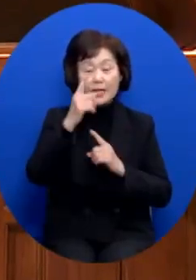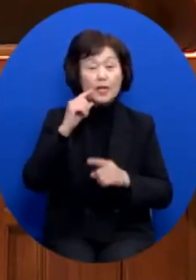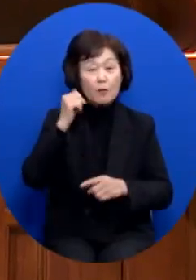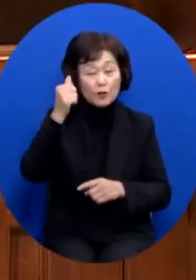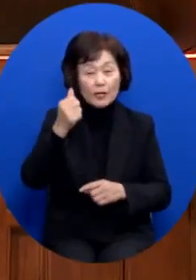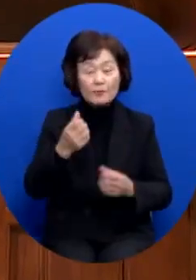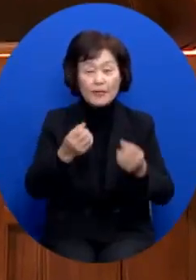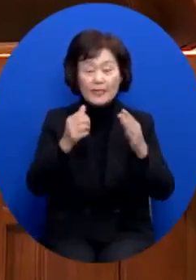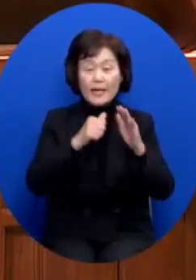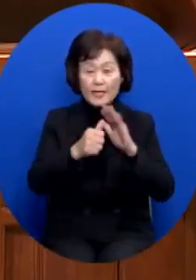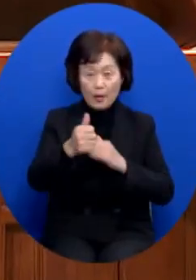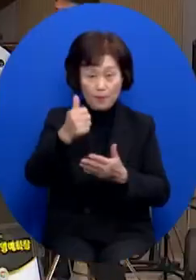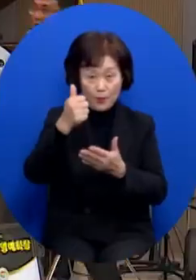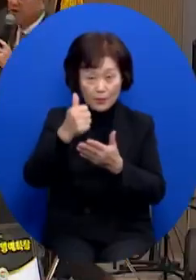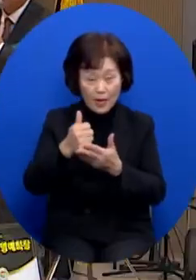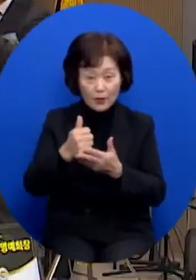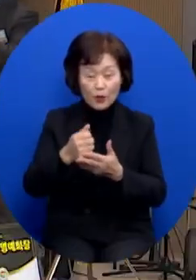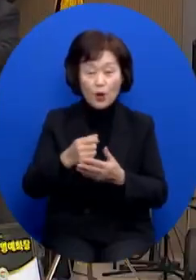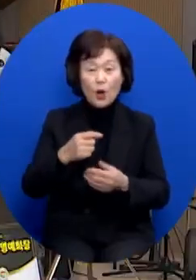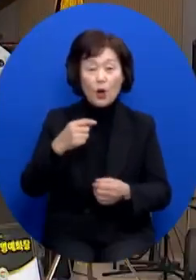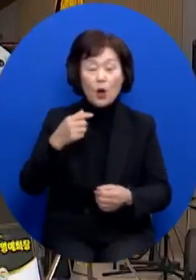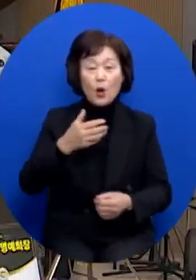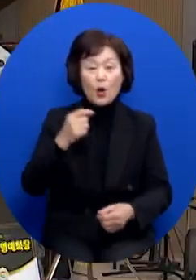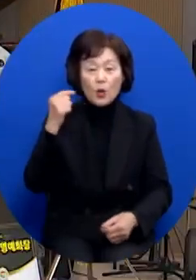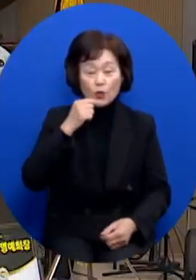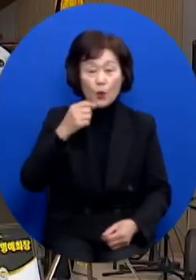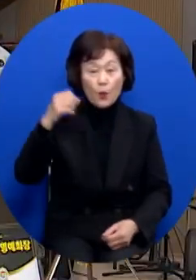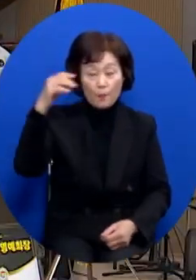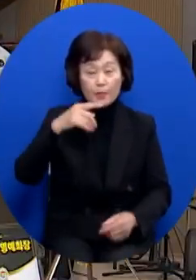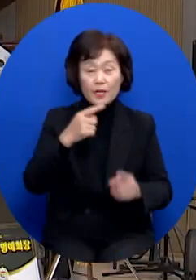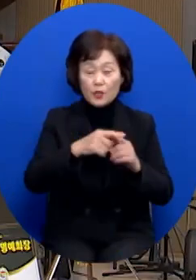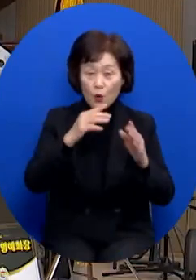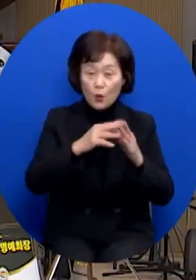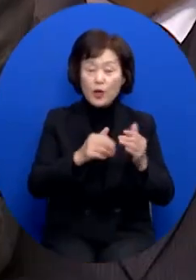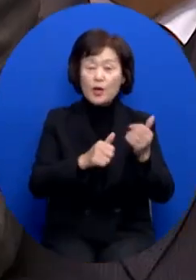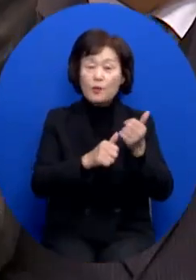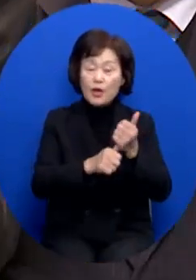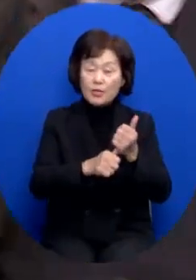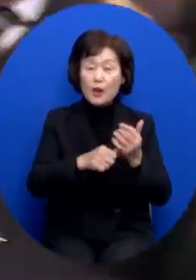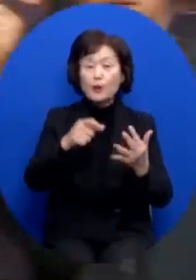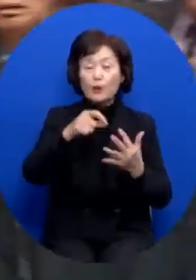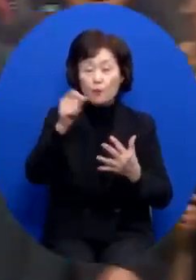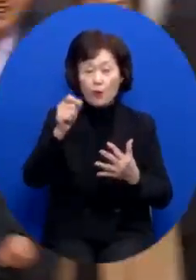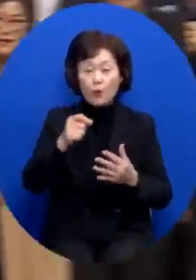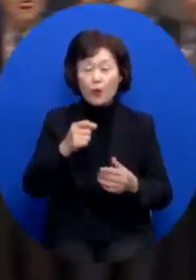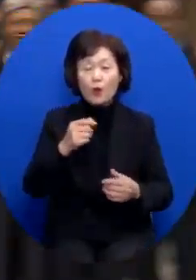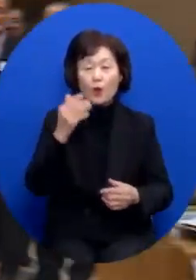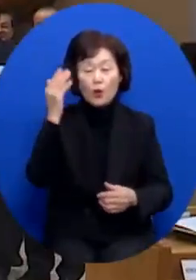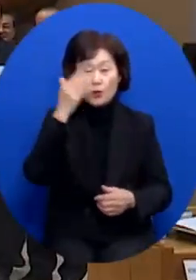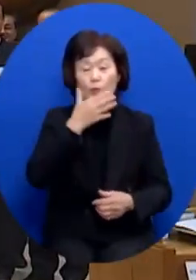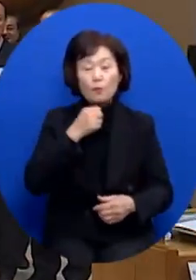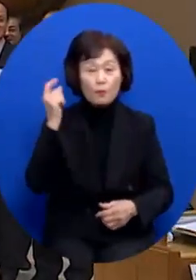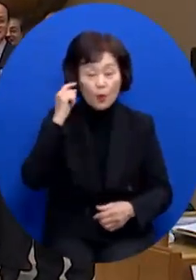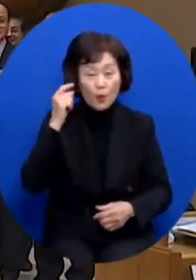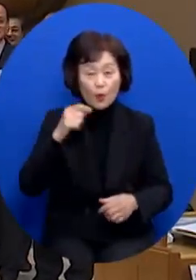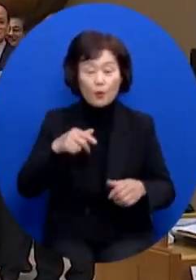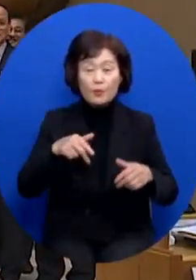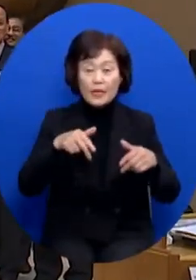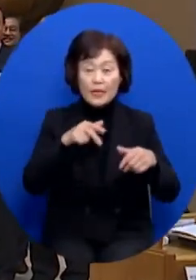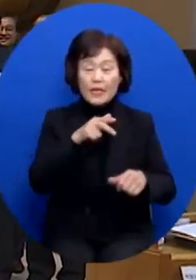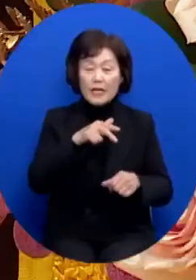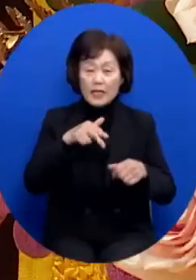신임 대표회장으로 소금가빛교회 박석환 목사를 수석부회장으로 선출하고 순복음 진주초대교회 이경훈